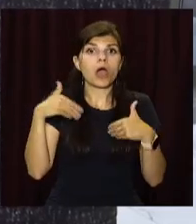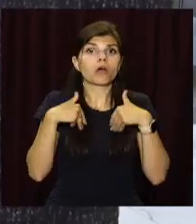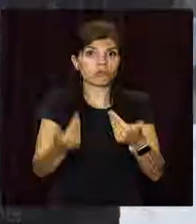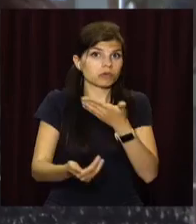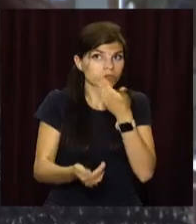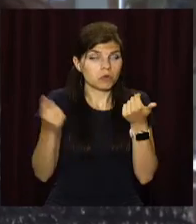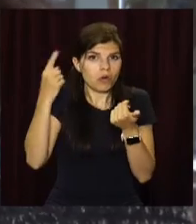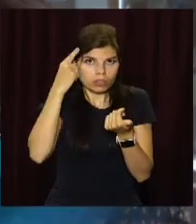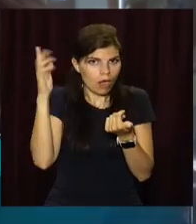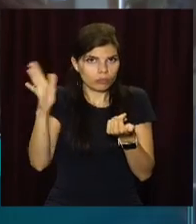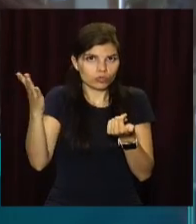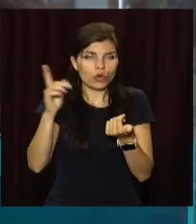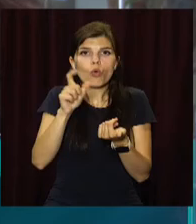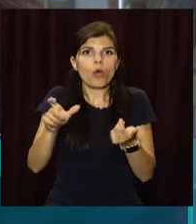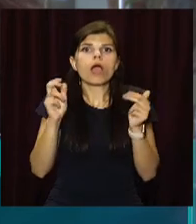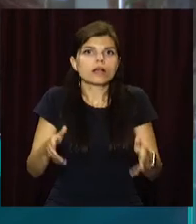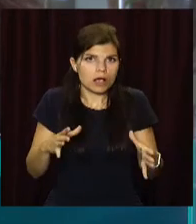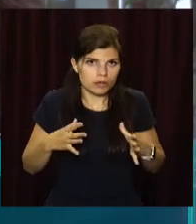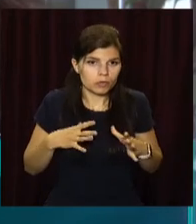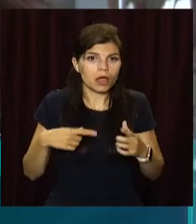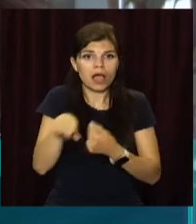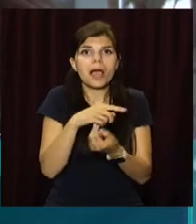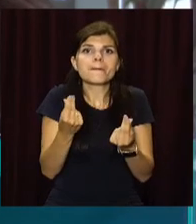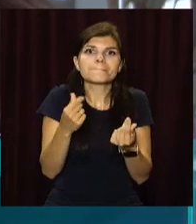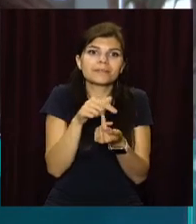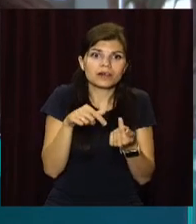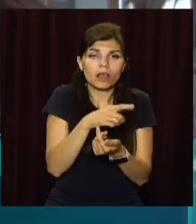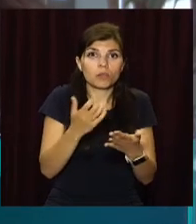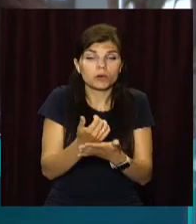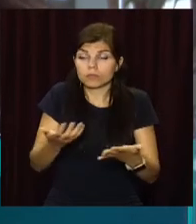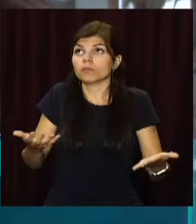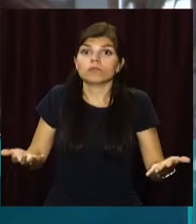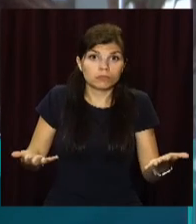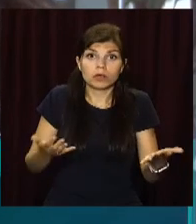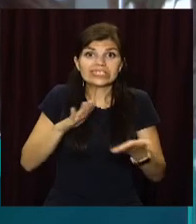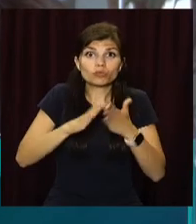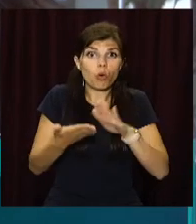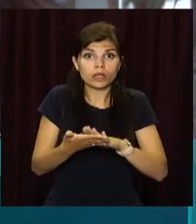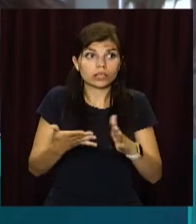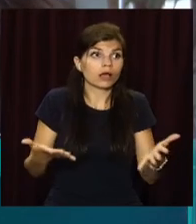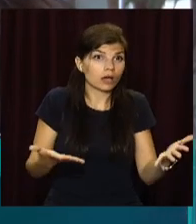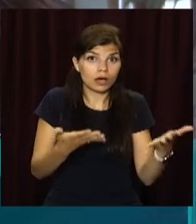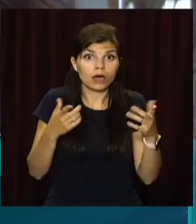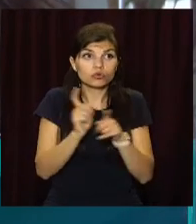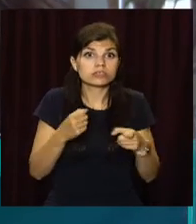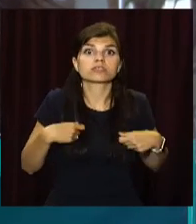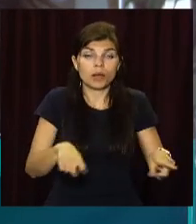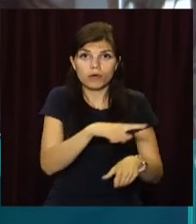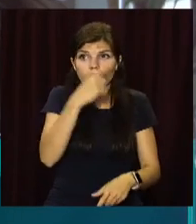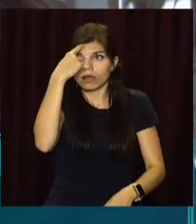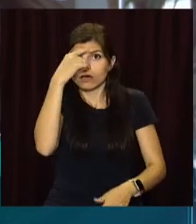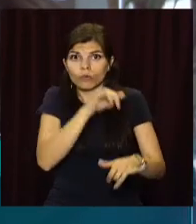Не учли, что, по сути, субъекты предпринимательской деятельности оказались заложниками ситуации и обязаны самостоятельно